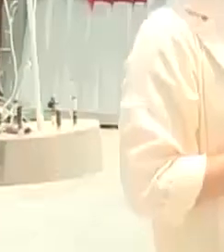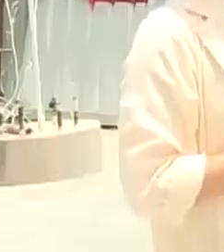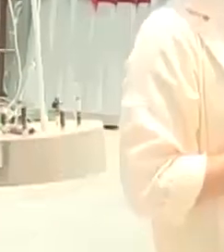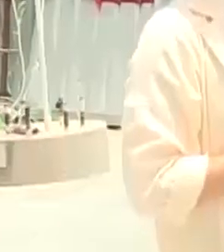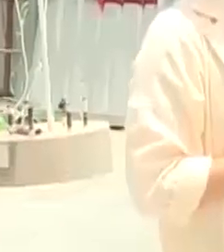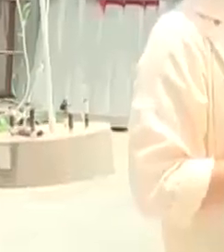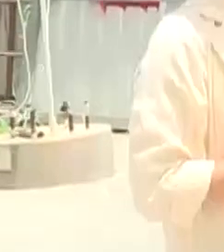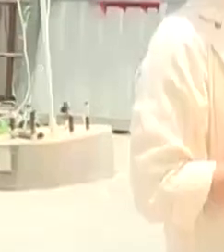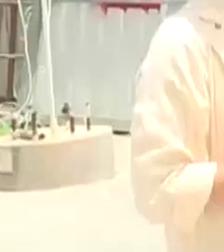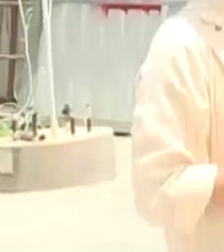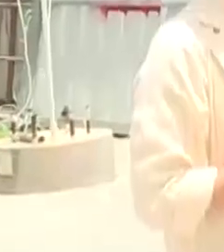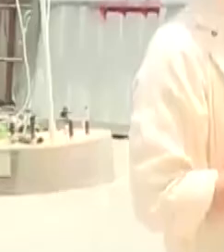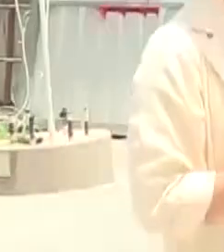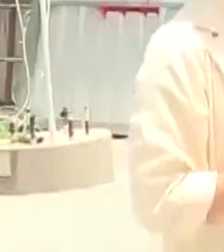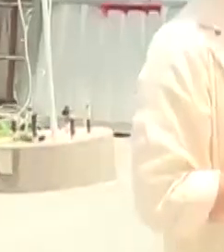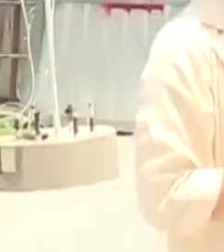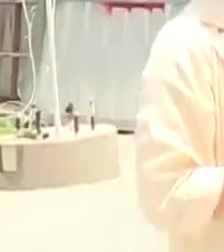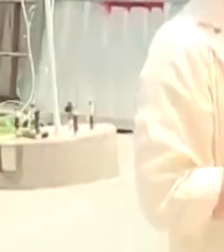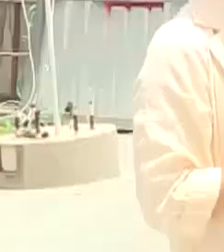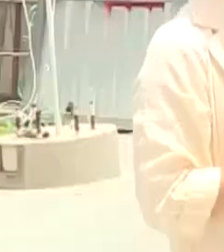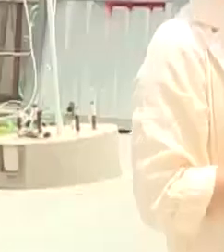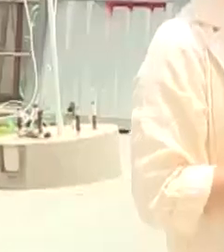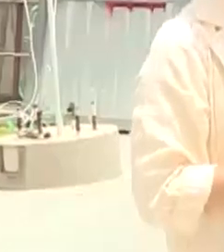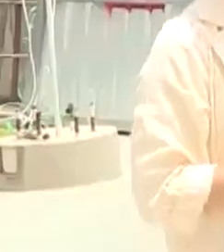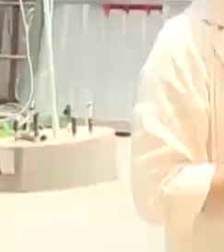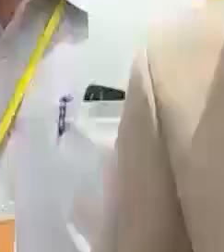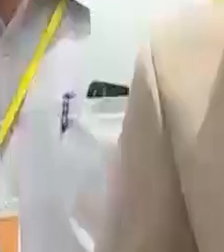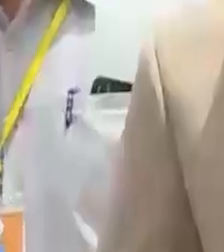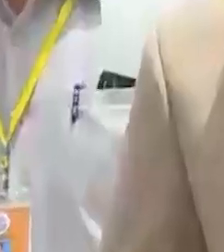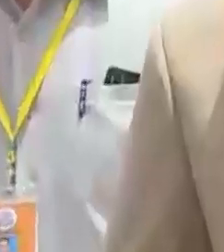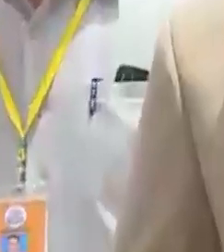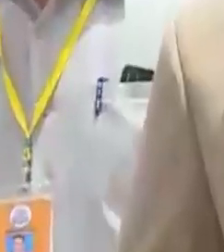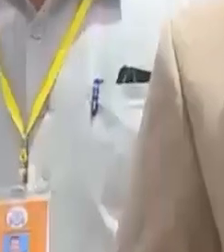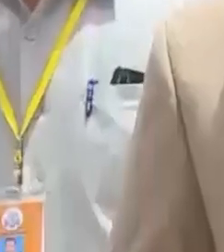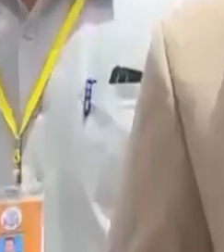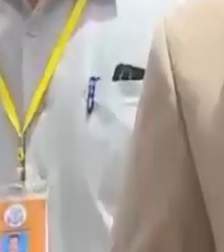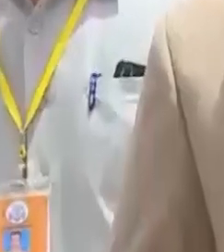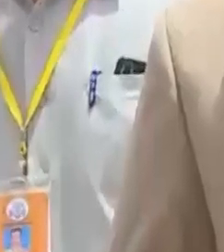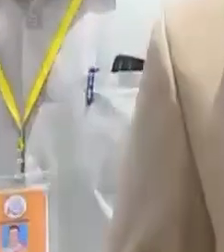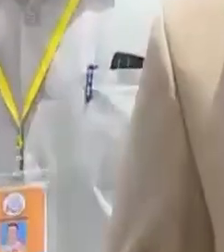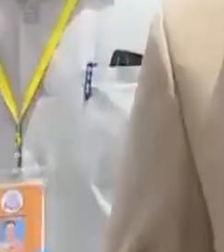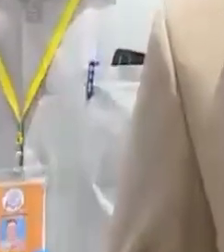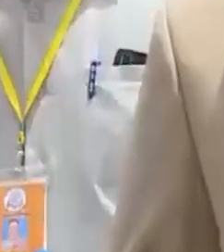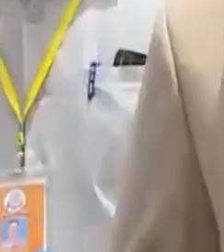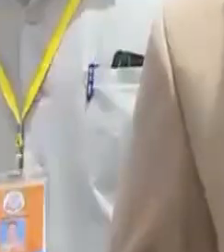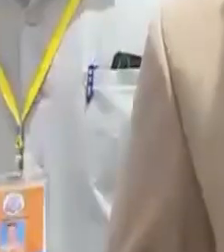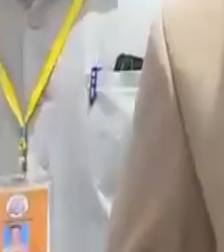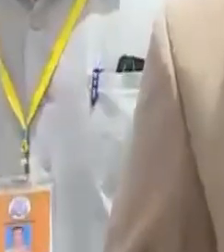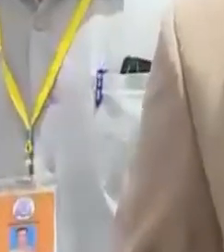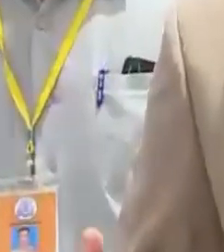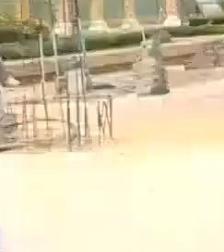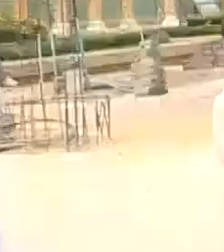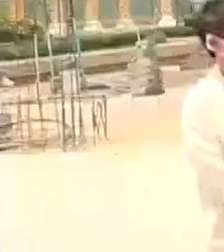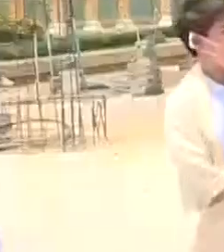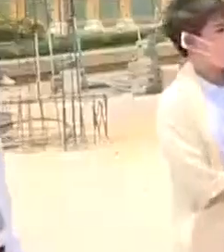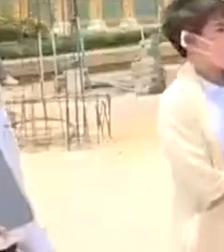គូរំលឹកថាកន្លងមកសម្តេចជីវវៀងឧបនាយករដ្ឋមន្ត្រីរដ្ឋមន្ត្រីក្រសួងព្រះបរមរាជវាំងនិងអាដាមគូសុផល